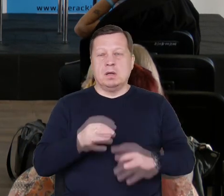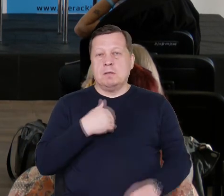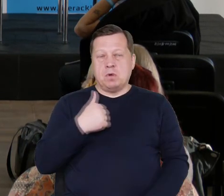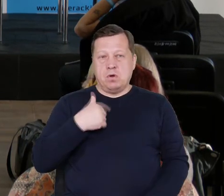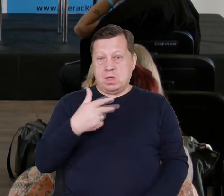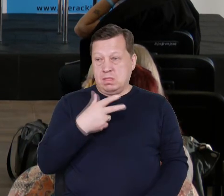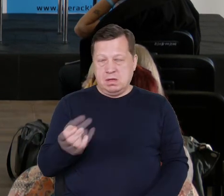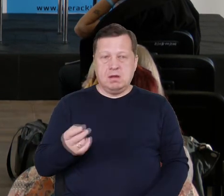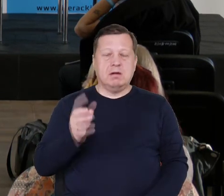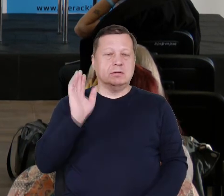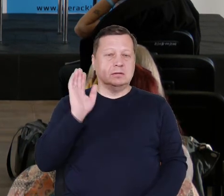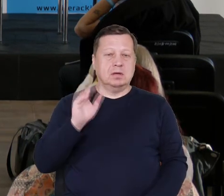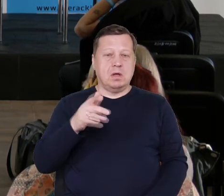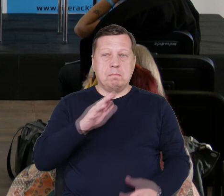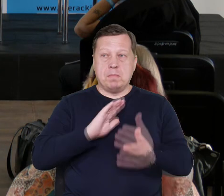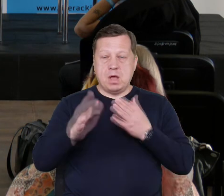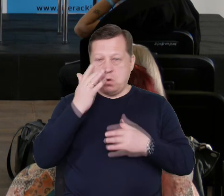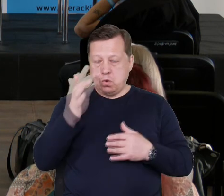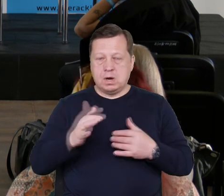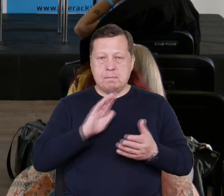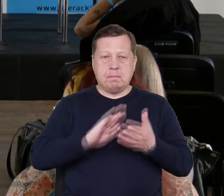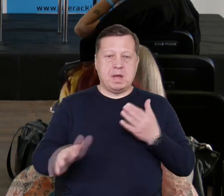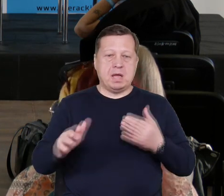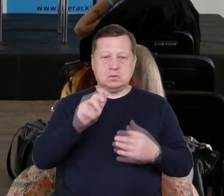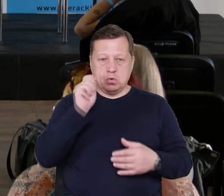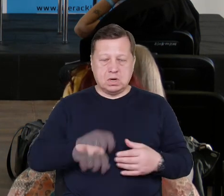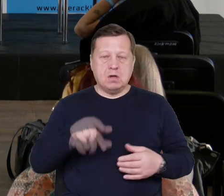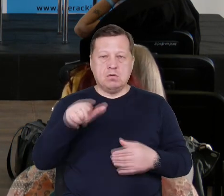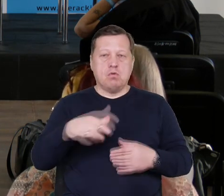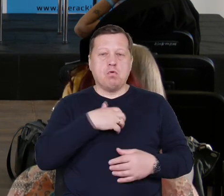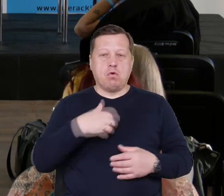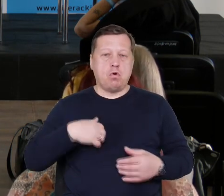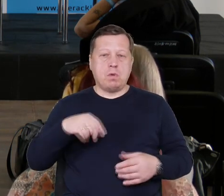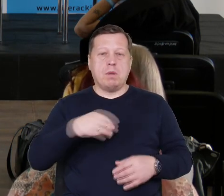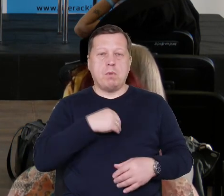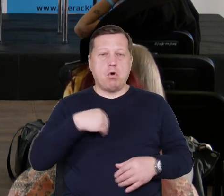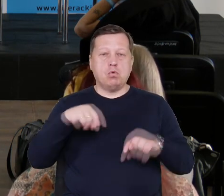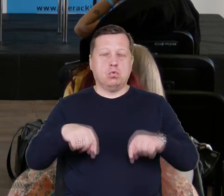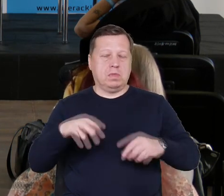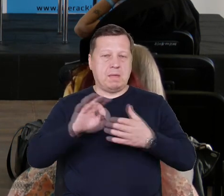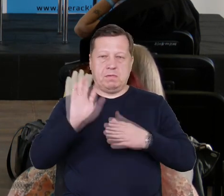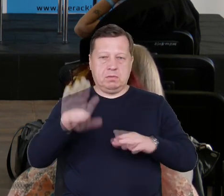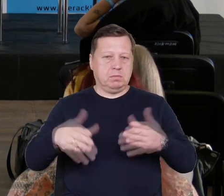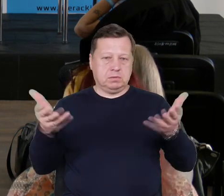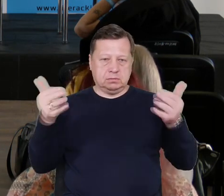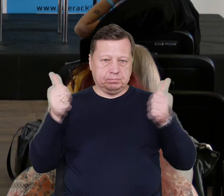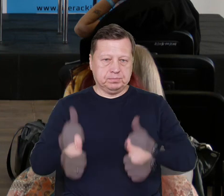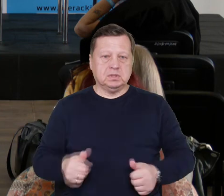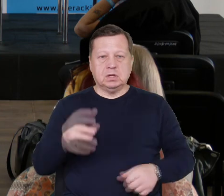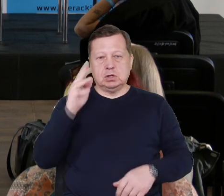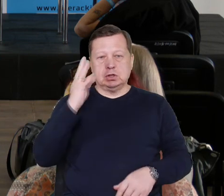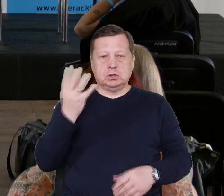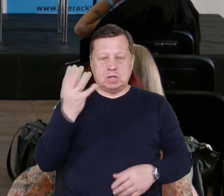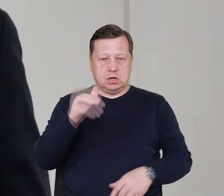przecież wszyscy wiemy że gdyby nie Polska bez Ukraińców białorusinów tobie gospodarka stanęła w tej chwili w Polsce w tej chwili w szkołach czterech szkołach